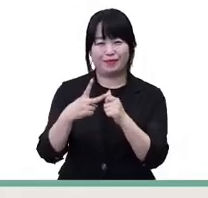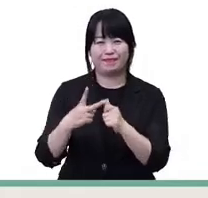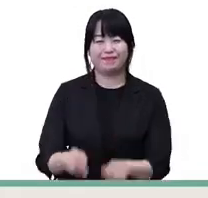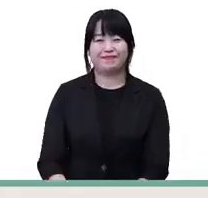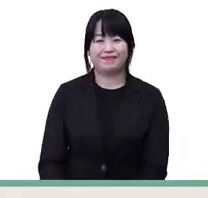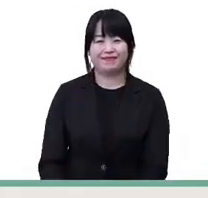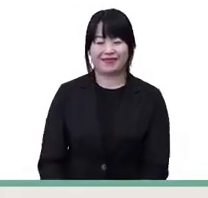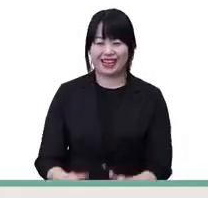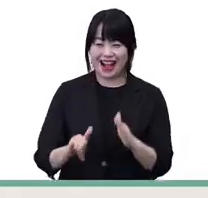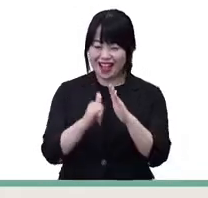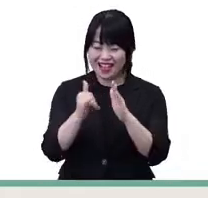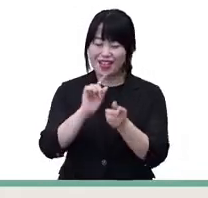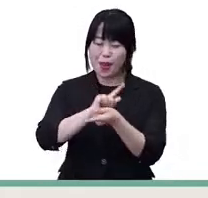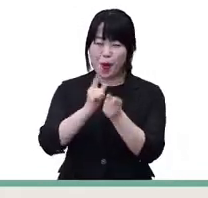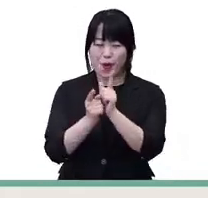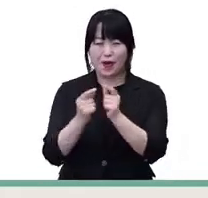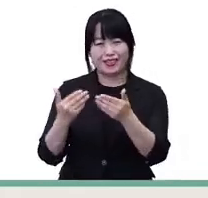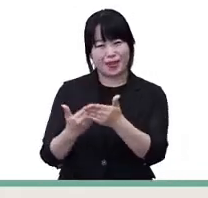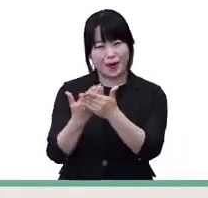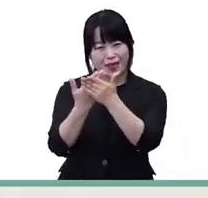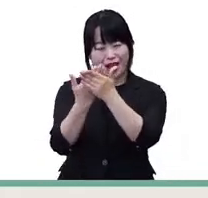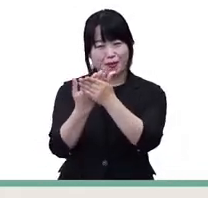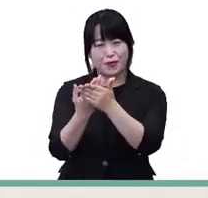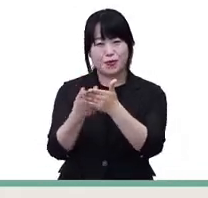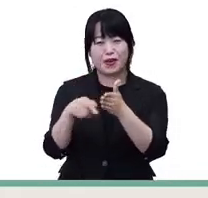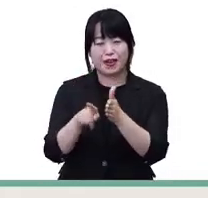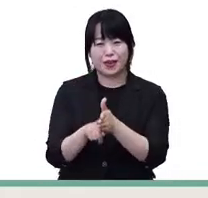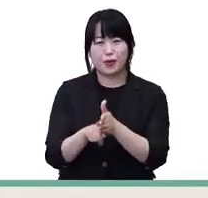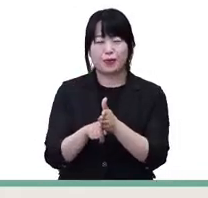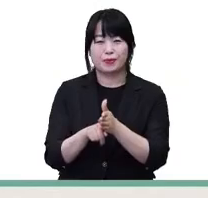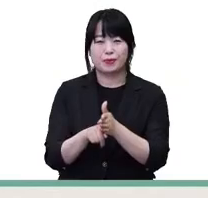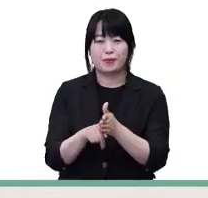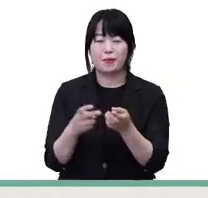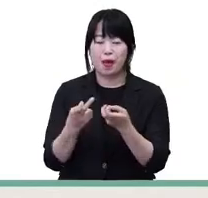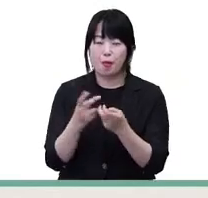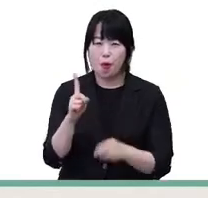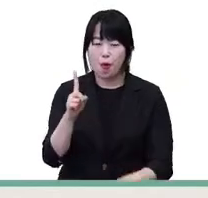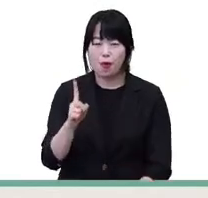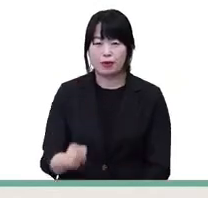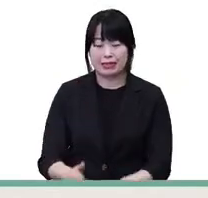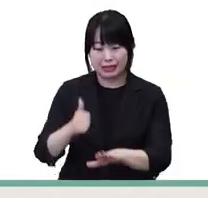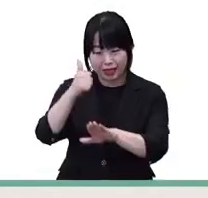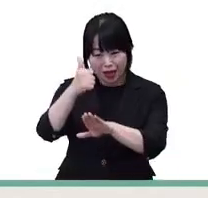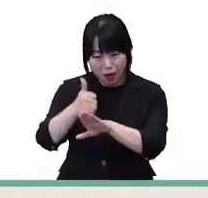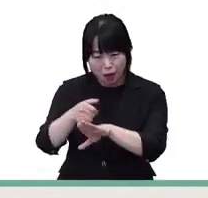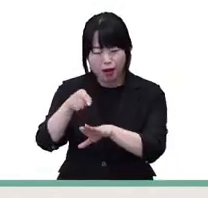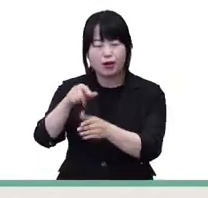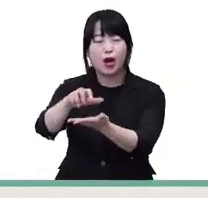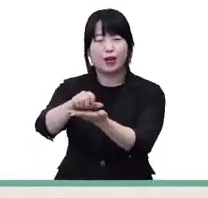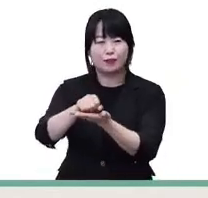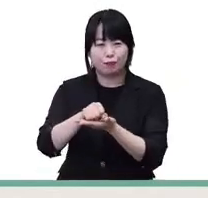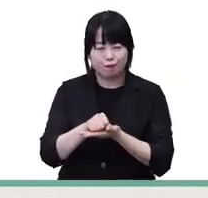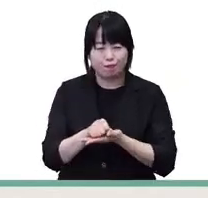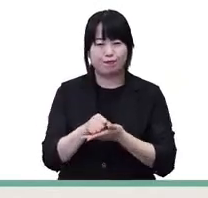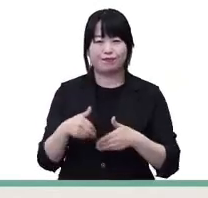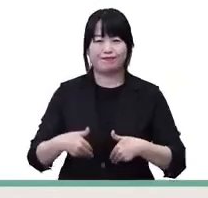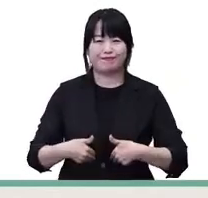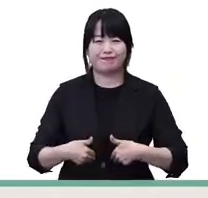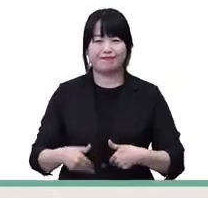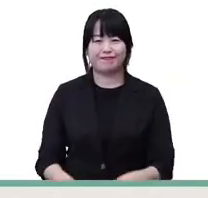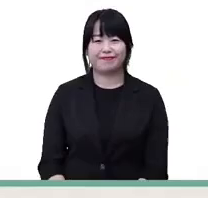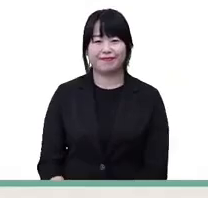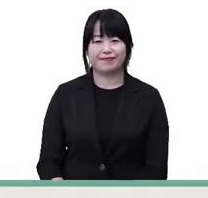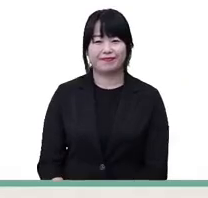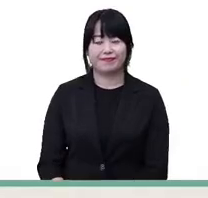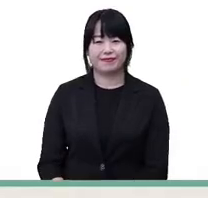번째입니다. 가정에서 서로 성장하기 위해서는요, 결과를 받아들이는 이런 것도 좀 필요합니다.